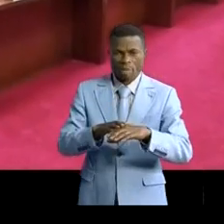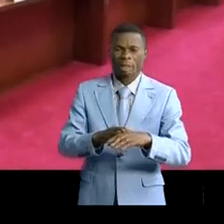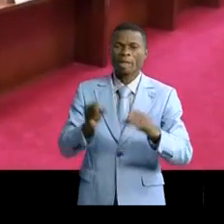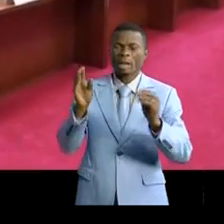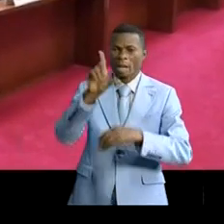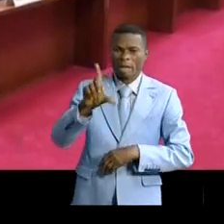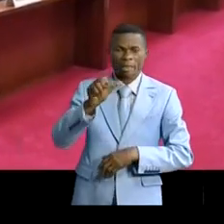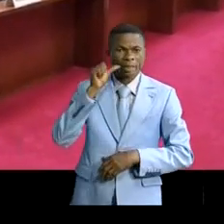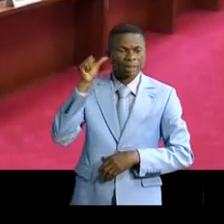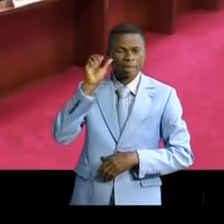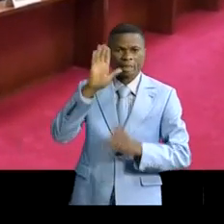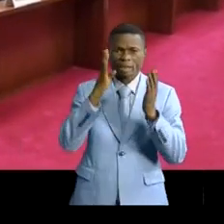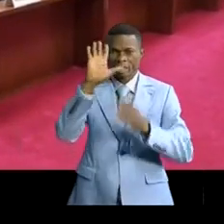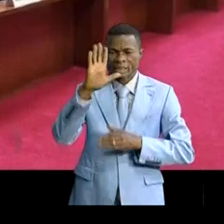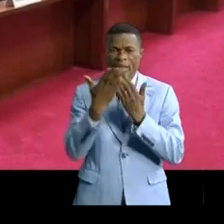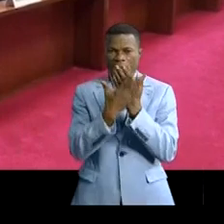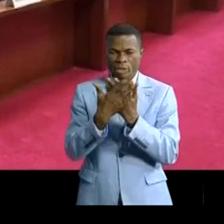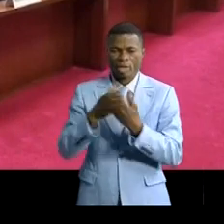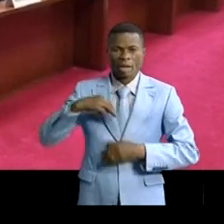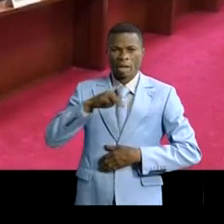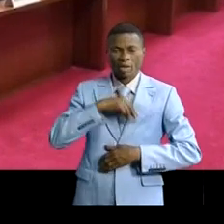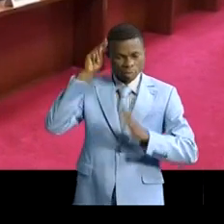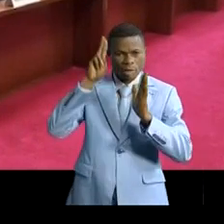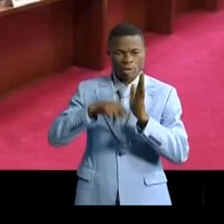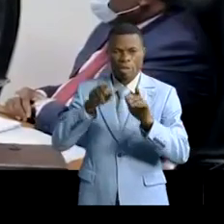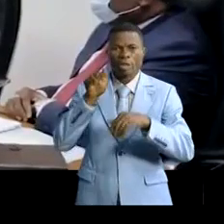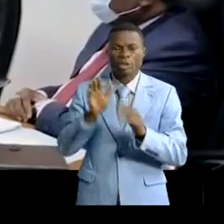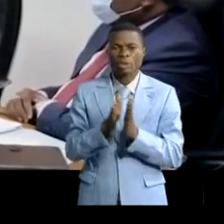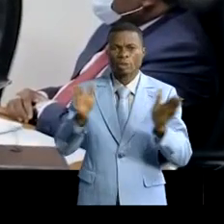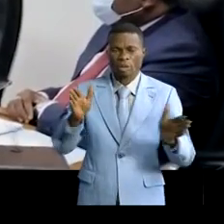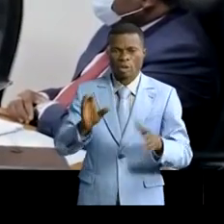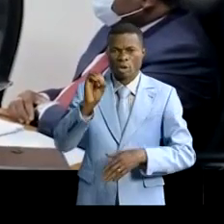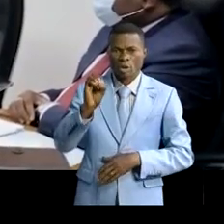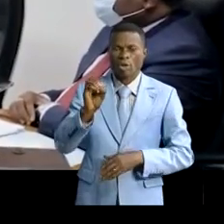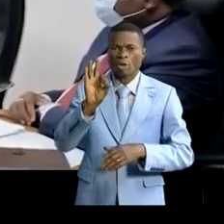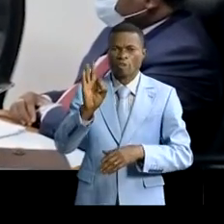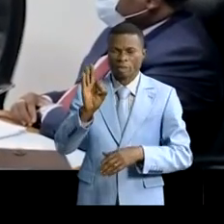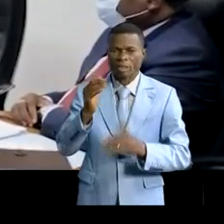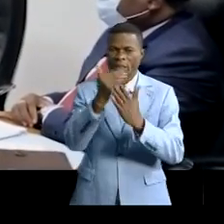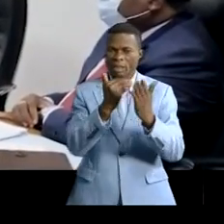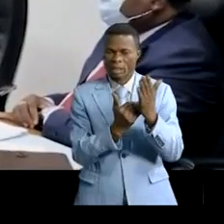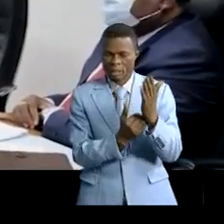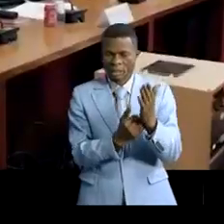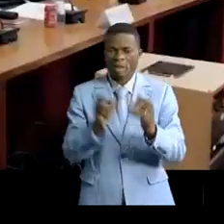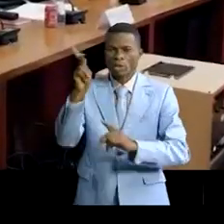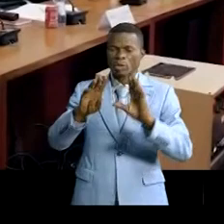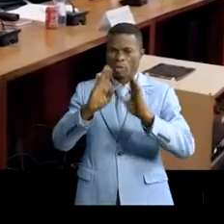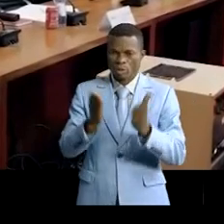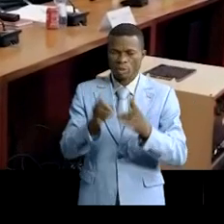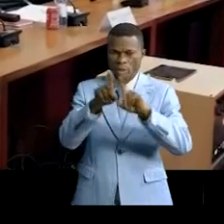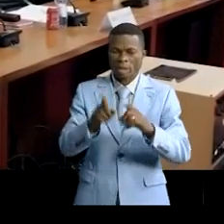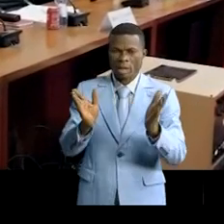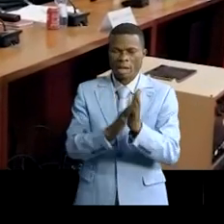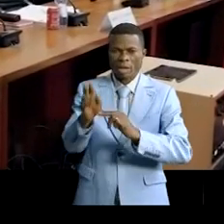lundi 5 juillet quelques membres du gouvernement et les directeurs généraux de l'Office national d'identification de la population et de